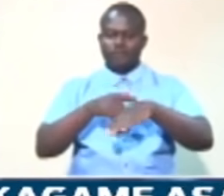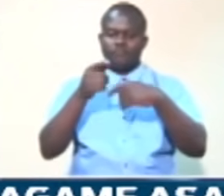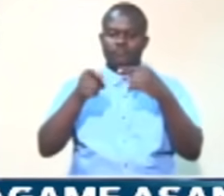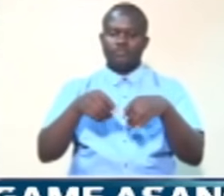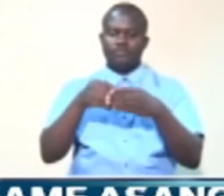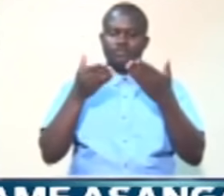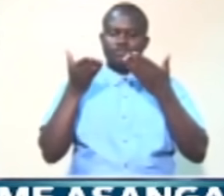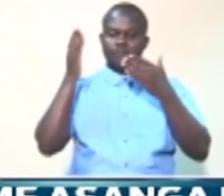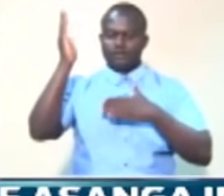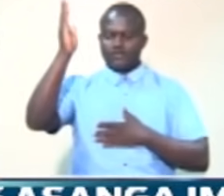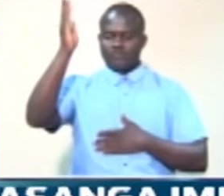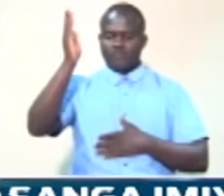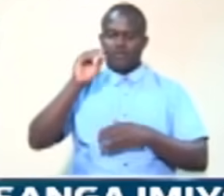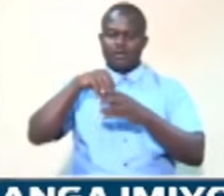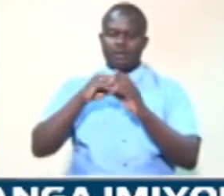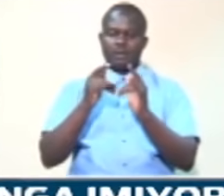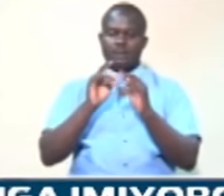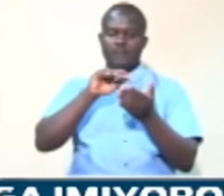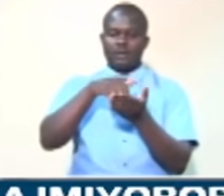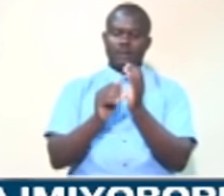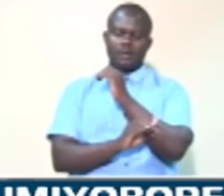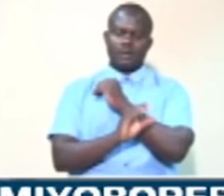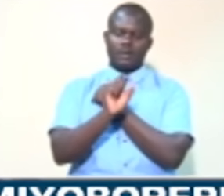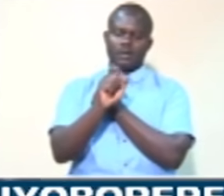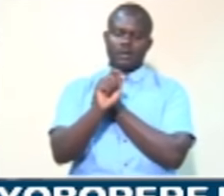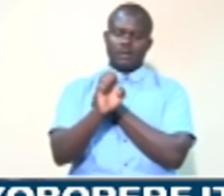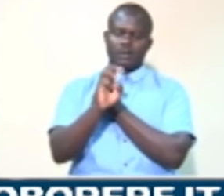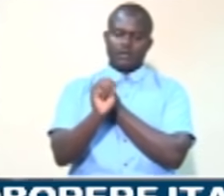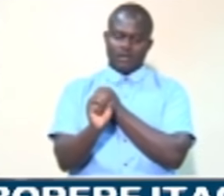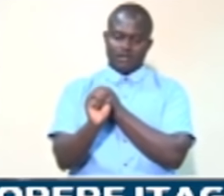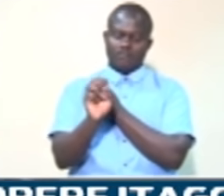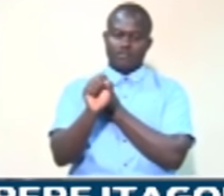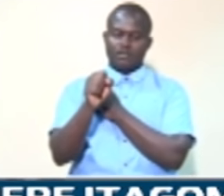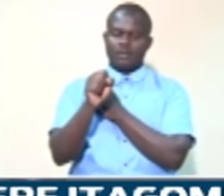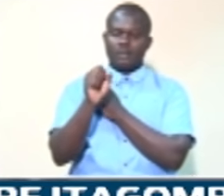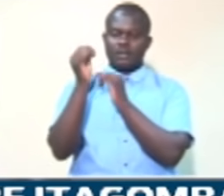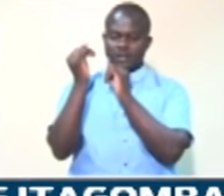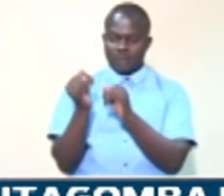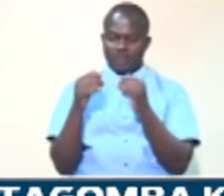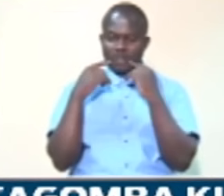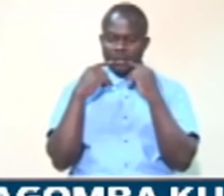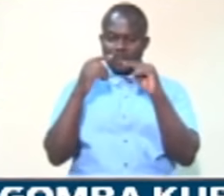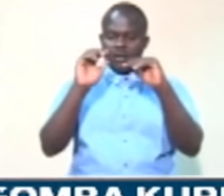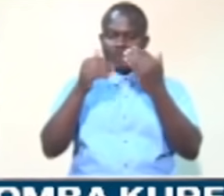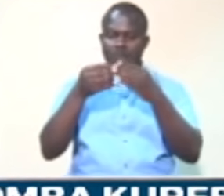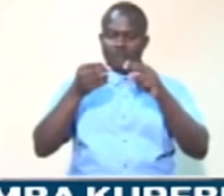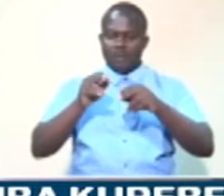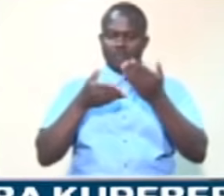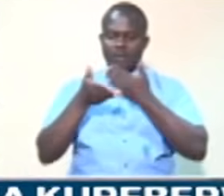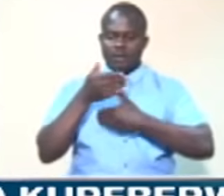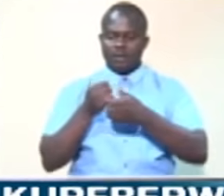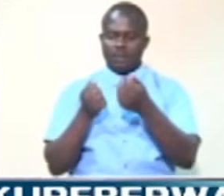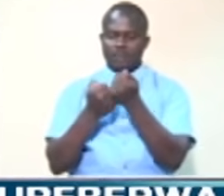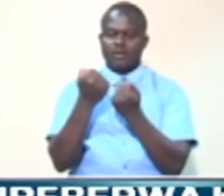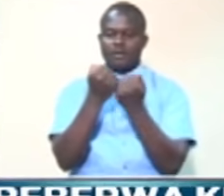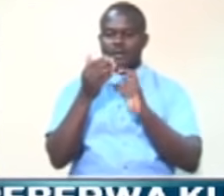yagezaga ikiganiro kubitabira inama y'ikigo cyo mu Budage cya Stan Stewart Institute yagaragaje ko hakwiye kubaho imikoranire